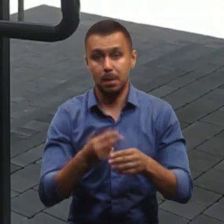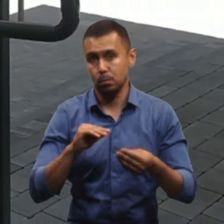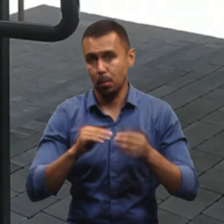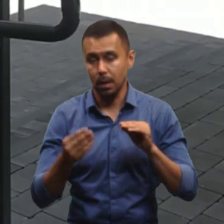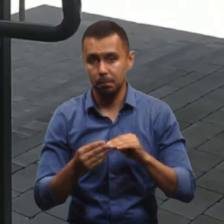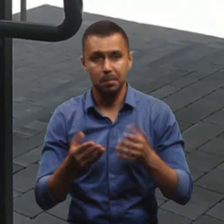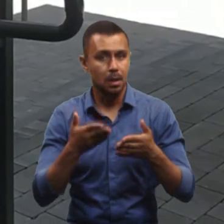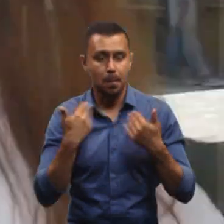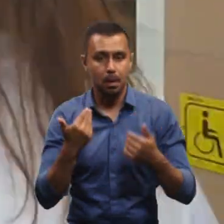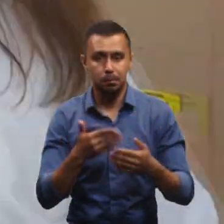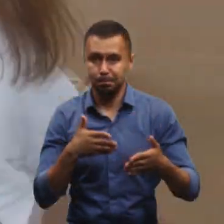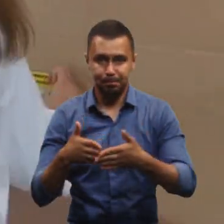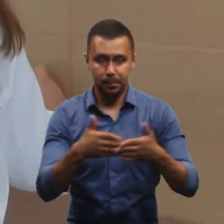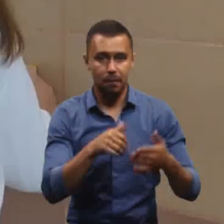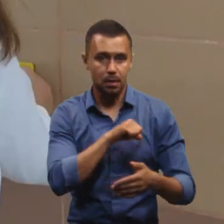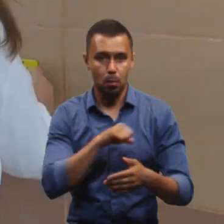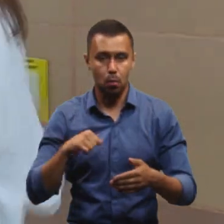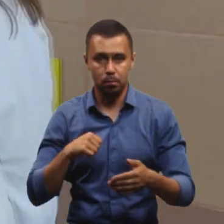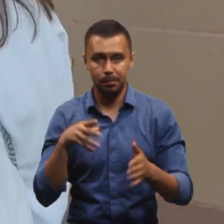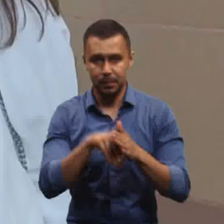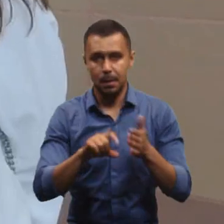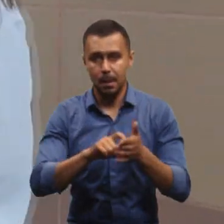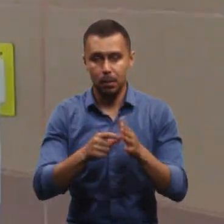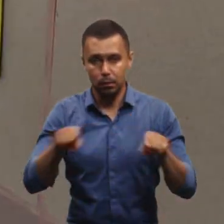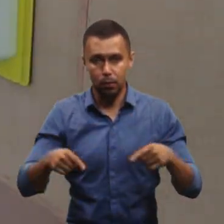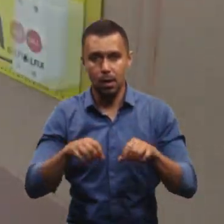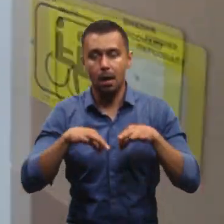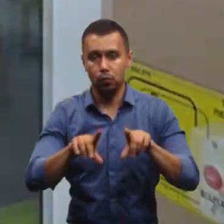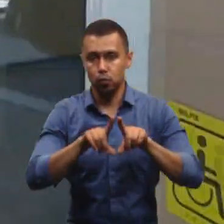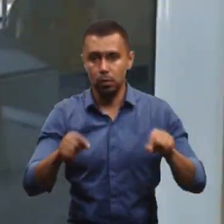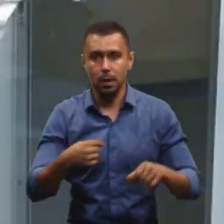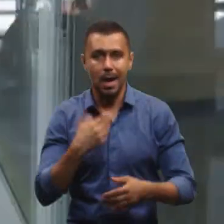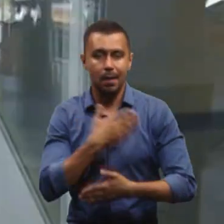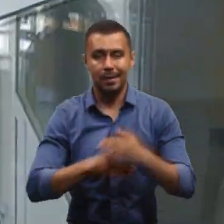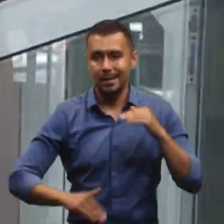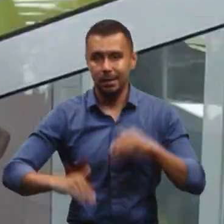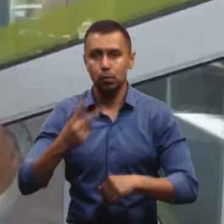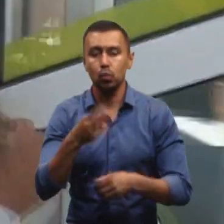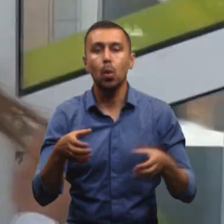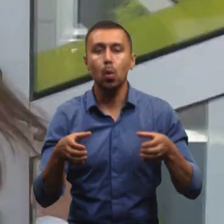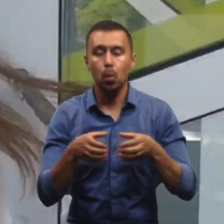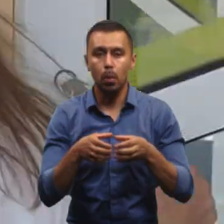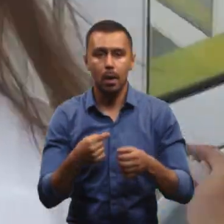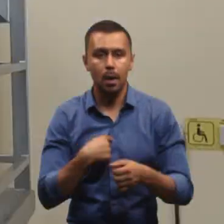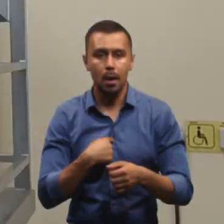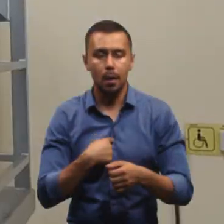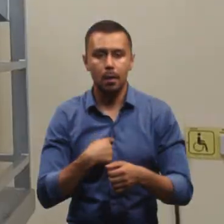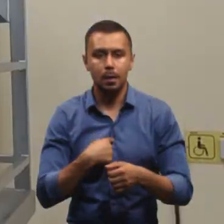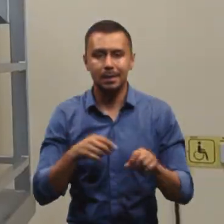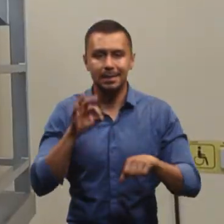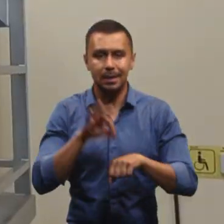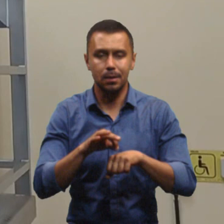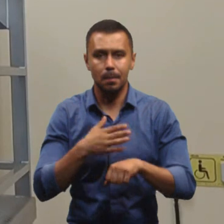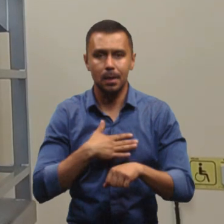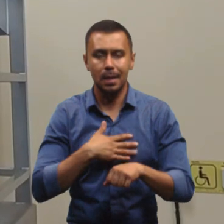безперешкодно. Немає й бар'єрів і у самому приміщенні створеної автошколи. Я інвалід дитинства другої групи. Діагноз мій називається